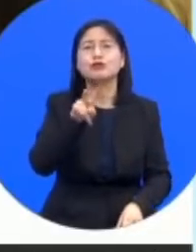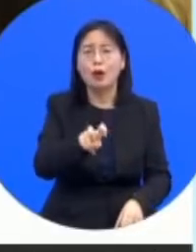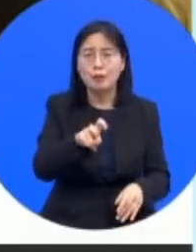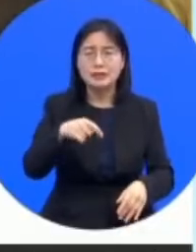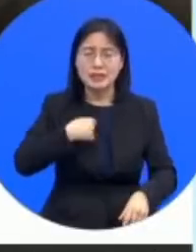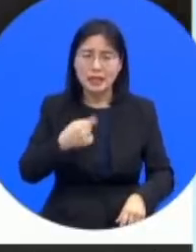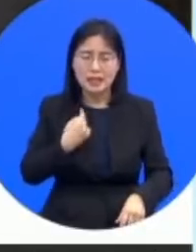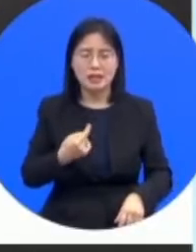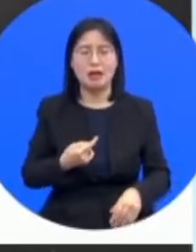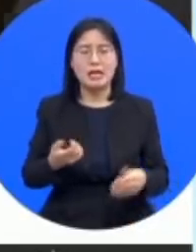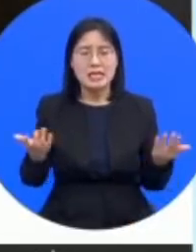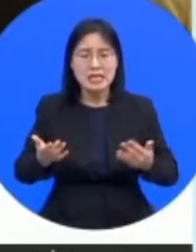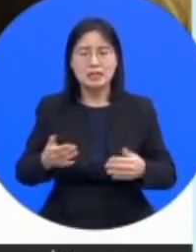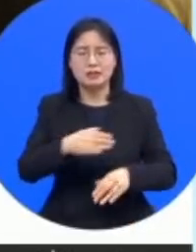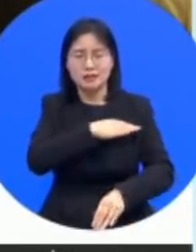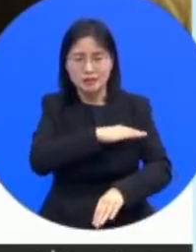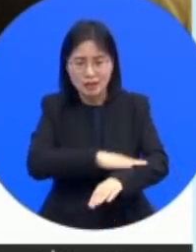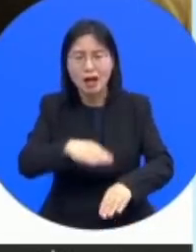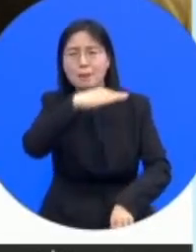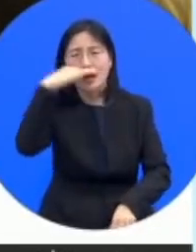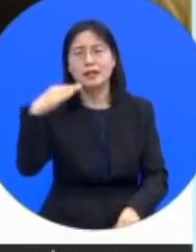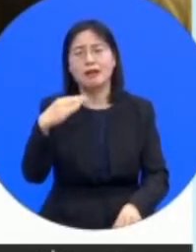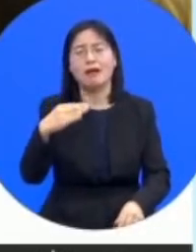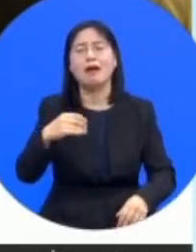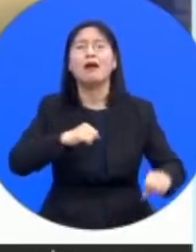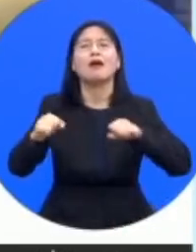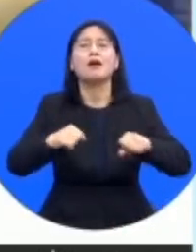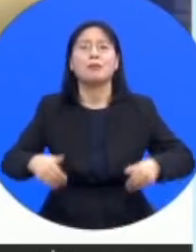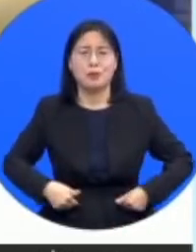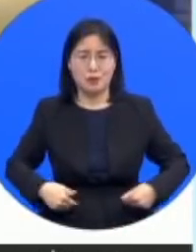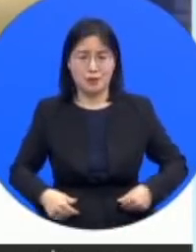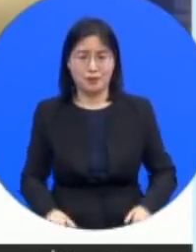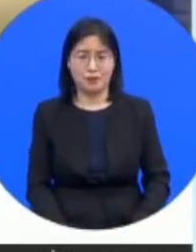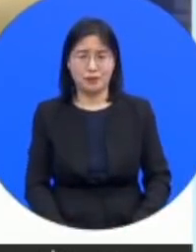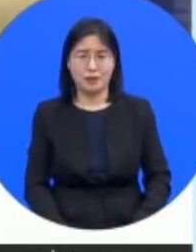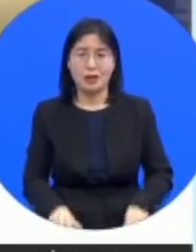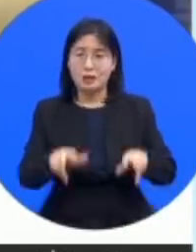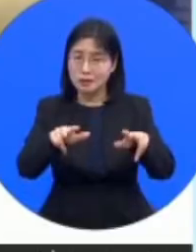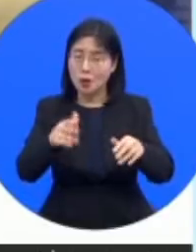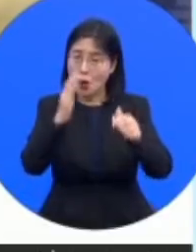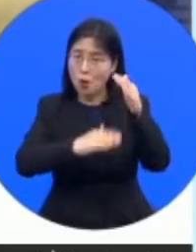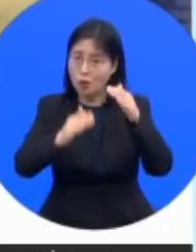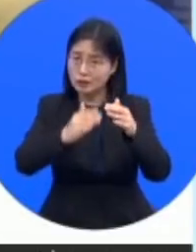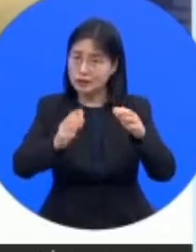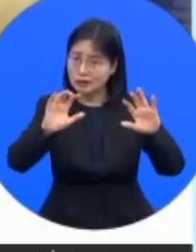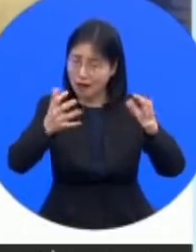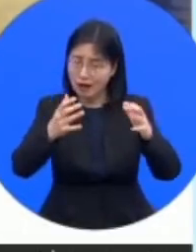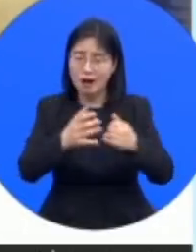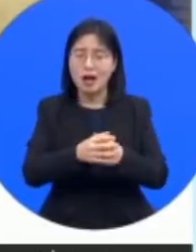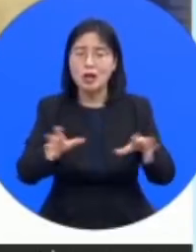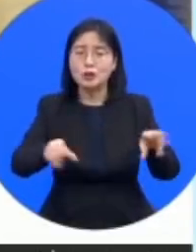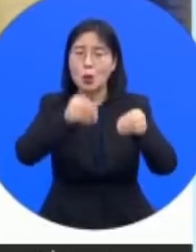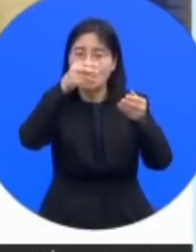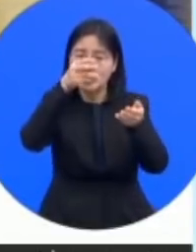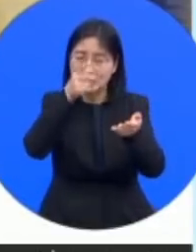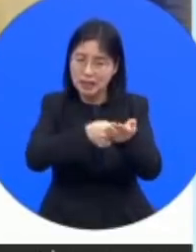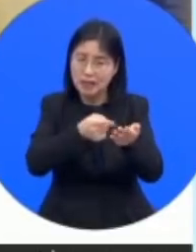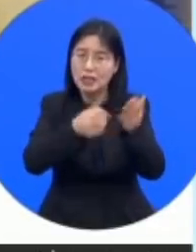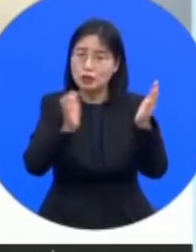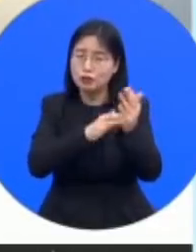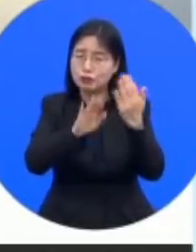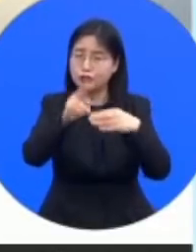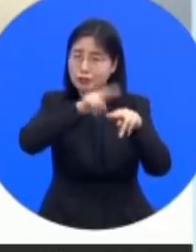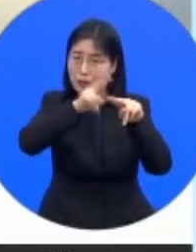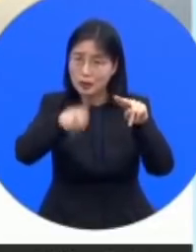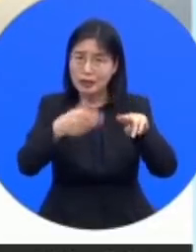행보를 해야 될 것이고 그래서 본인이 종류 직을 마지막 공직 이라고 생각하고 있는건지 레이너 더 큰 미래를 보고 있는지 모르겠지만 둘중